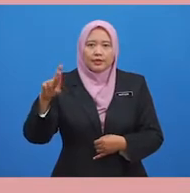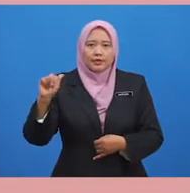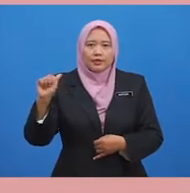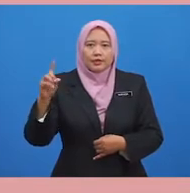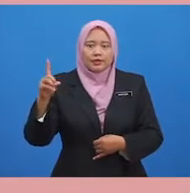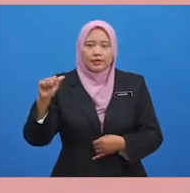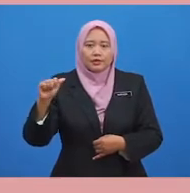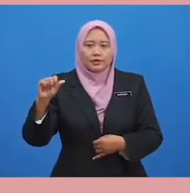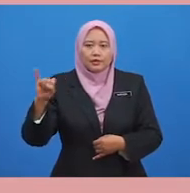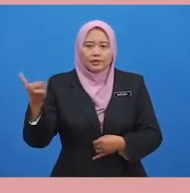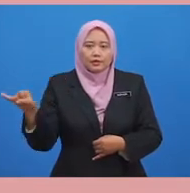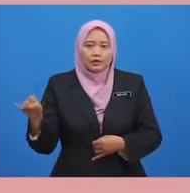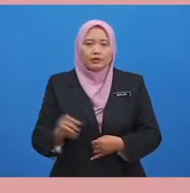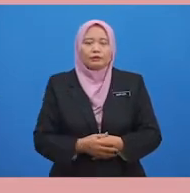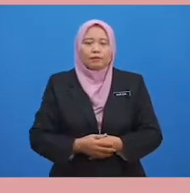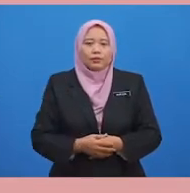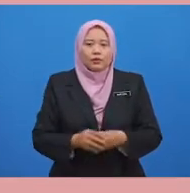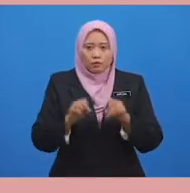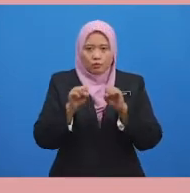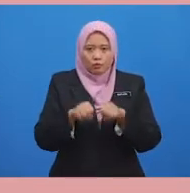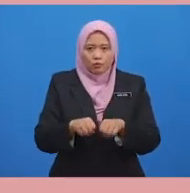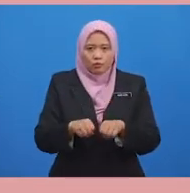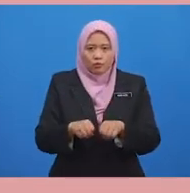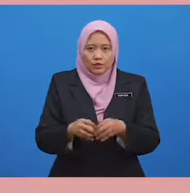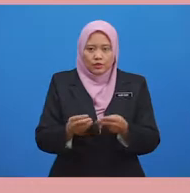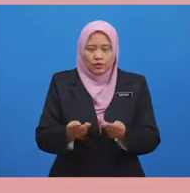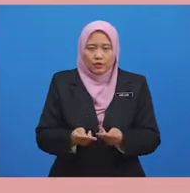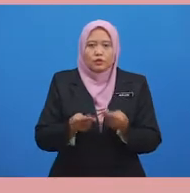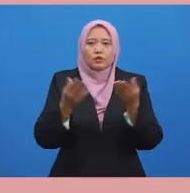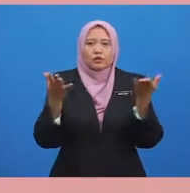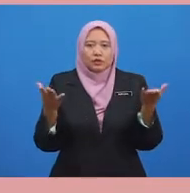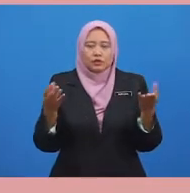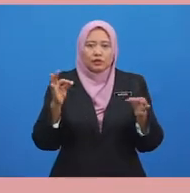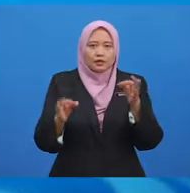didedahkan kepada sinaran cahaya matahari.